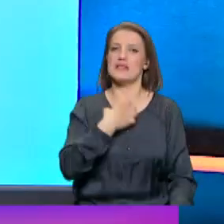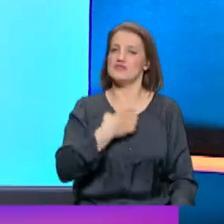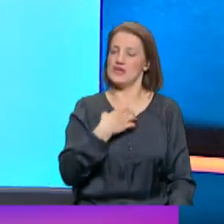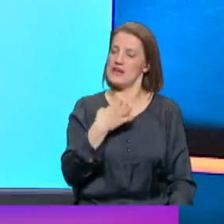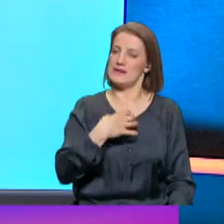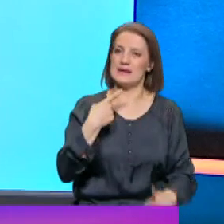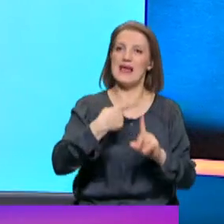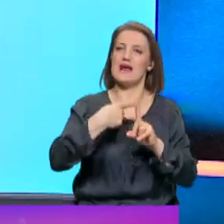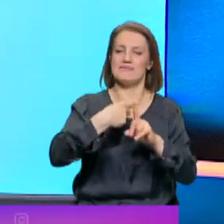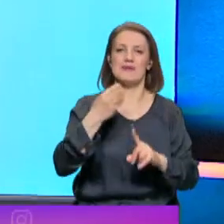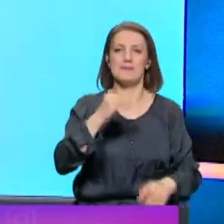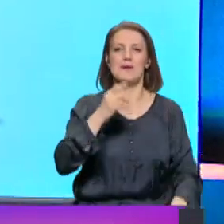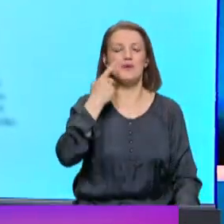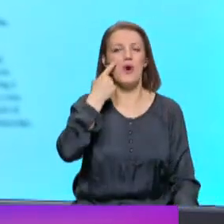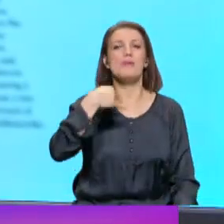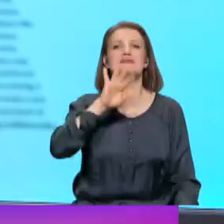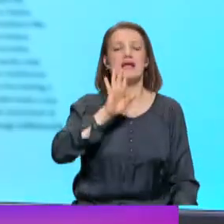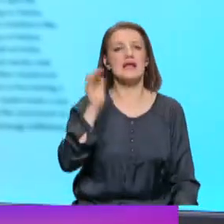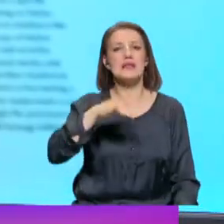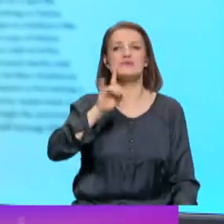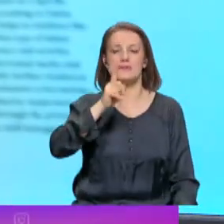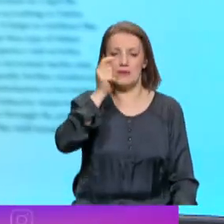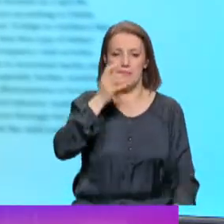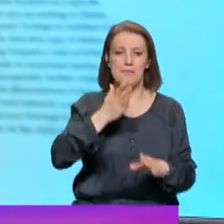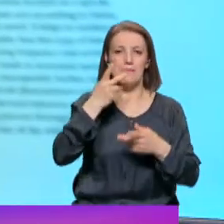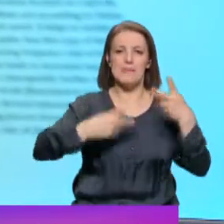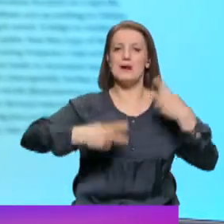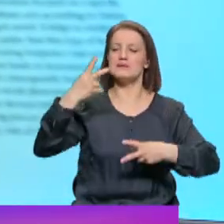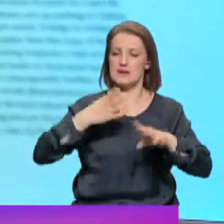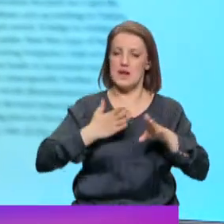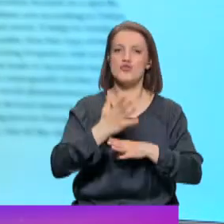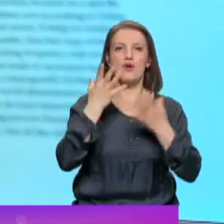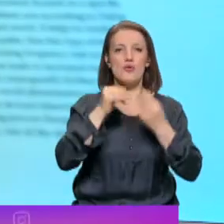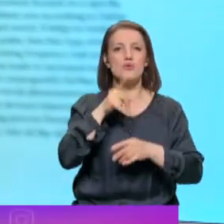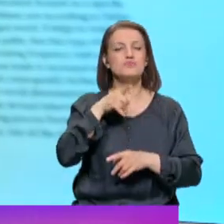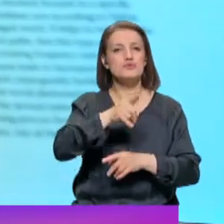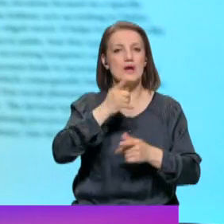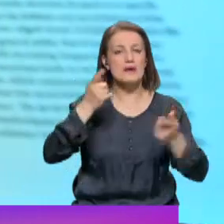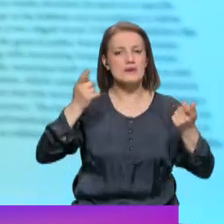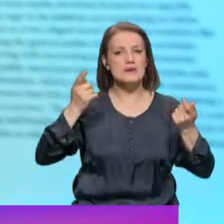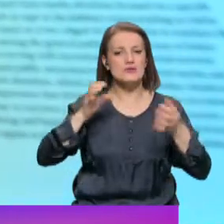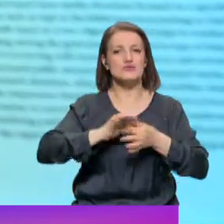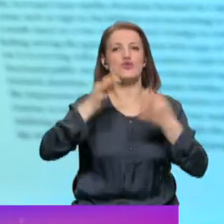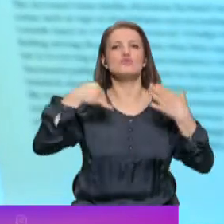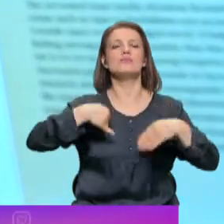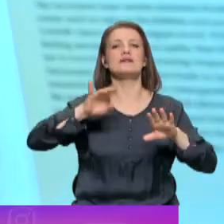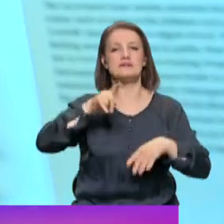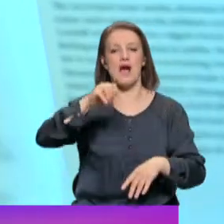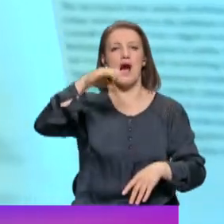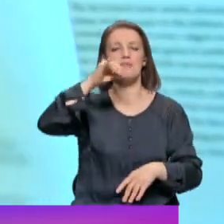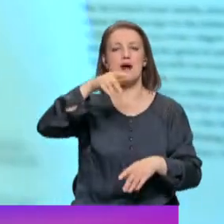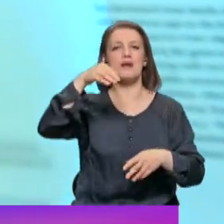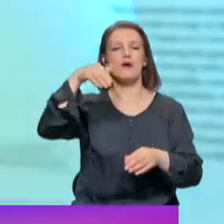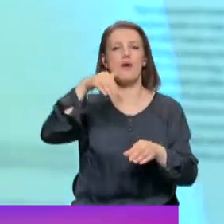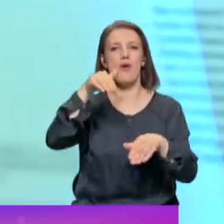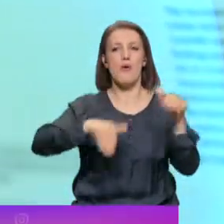ekledi. Görmezden gelinemeyecek bazı gerçeklerin olduğu ve bunların üstesinden gelinmezse AK Parti'nin alacağı oy